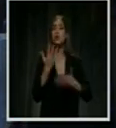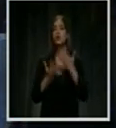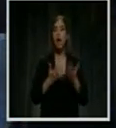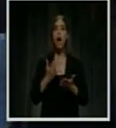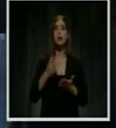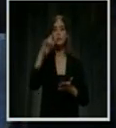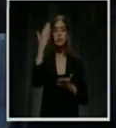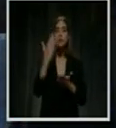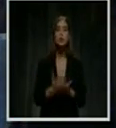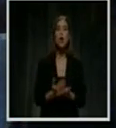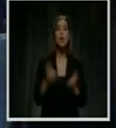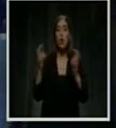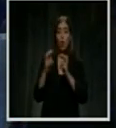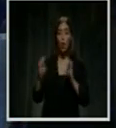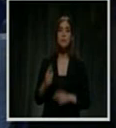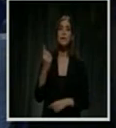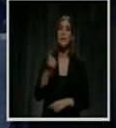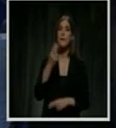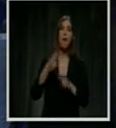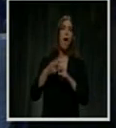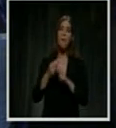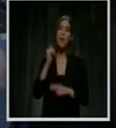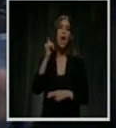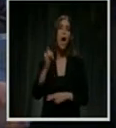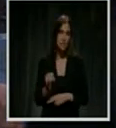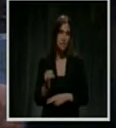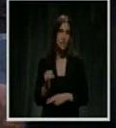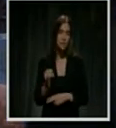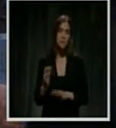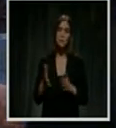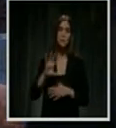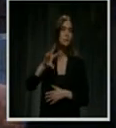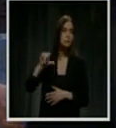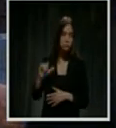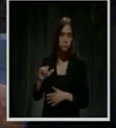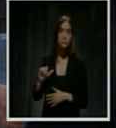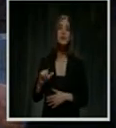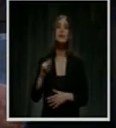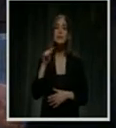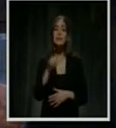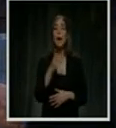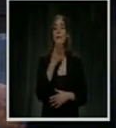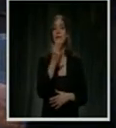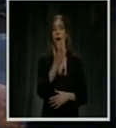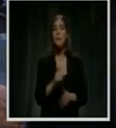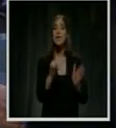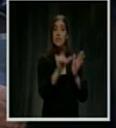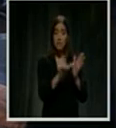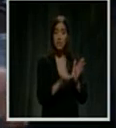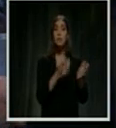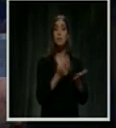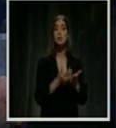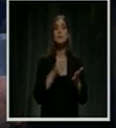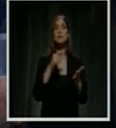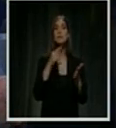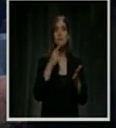llum fil-fatt għandek inkjesti maġisterjali li qegħdin jindikawlek biex ittieħed azzjoni ittieħdu azzjoni.